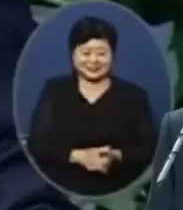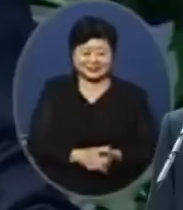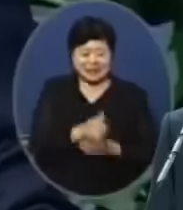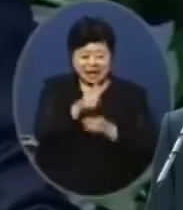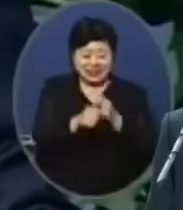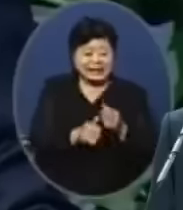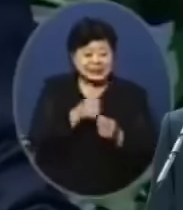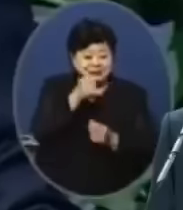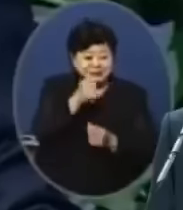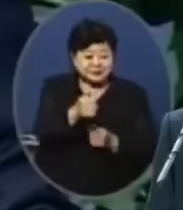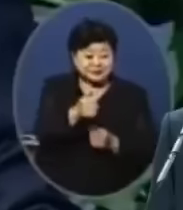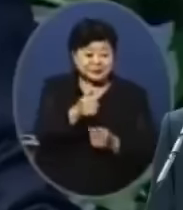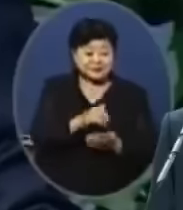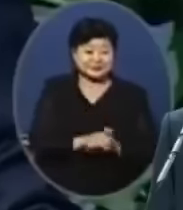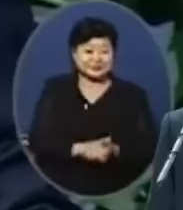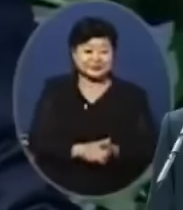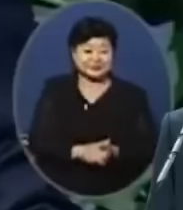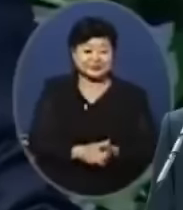하나님이